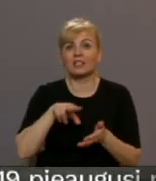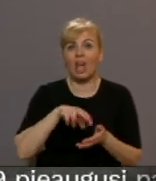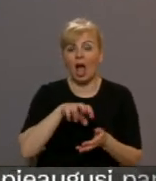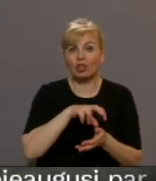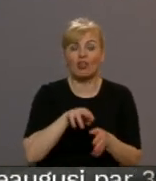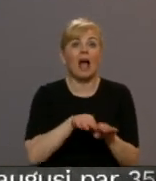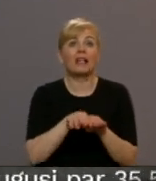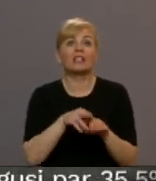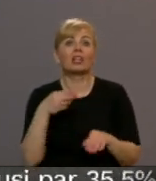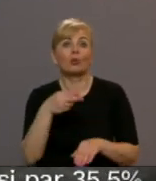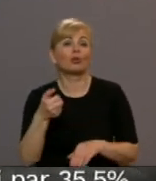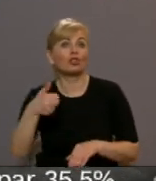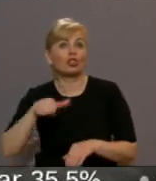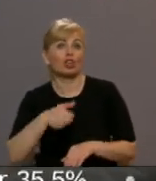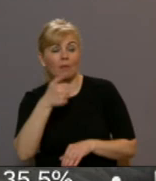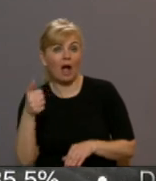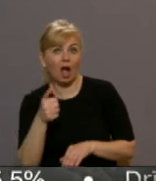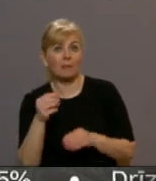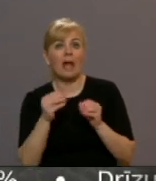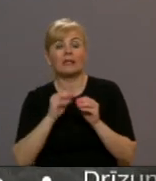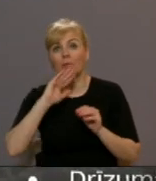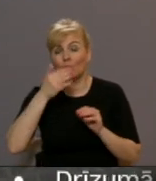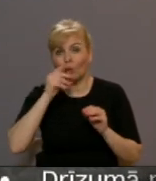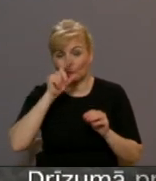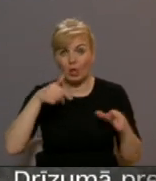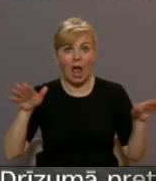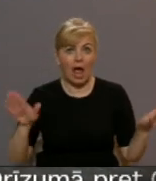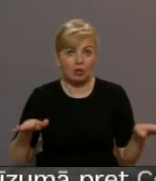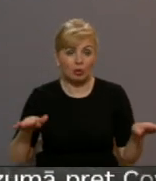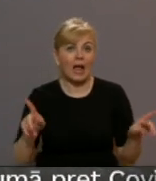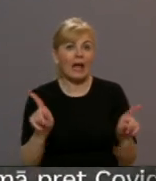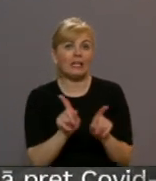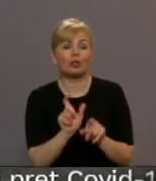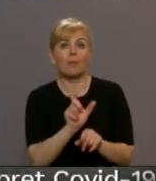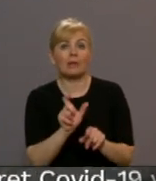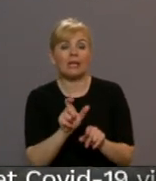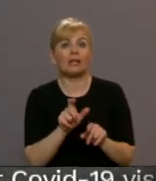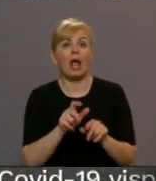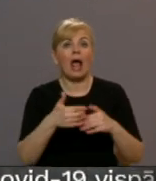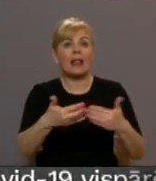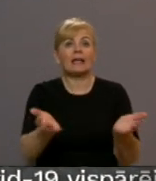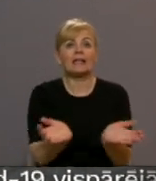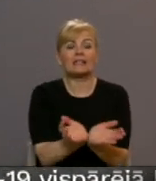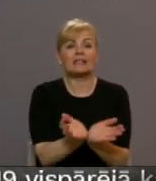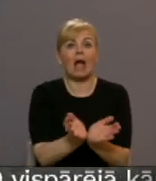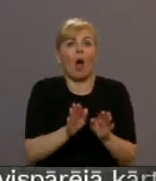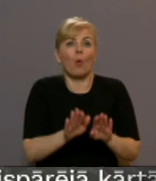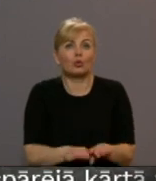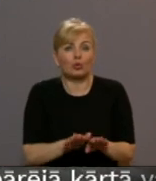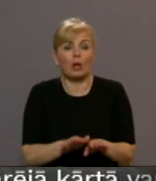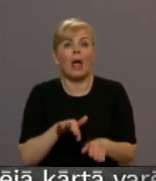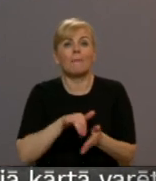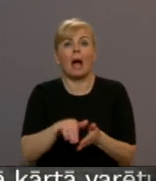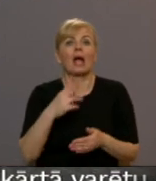kā 2016. Gadā, kad desmitiem jūras ērgļu īslaicīgi uzturējās ligzdā. Pagāja. Gandrīz divi